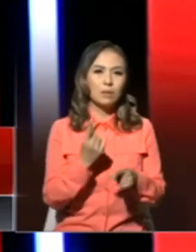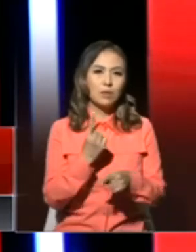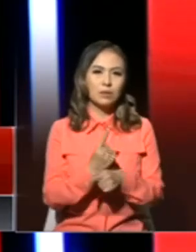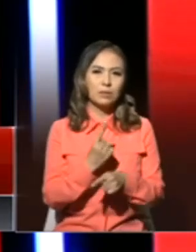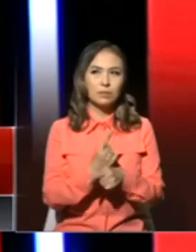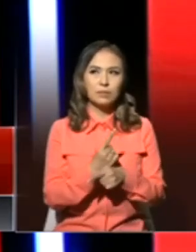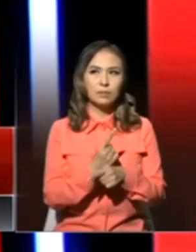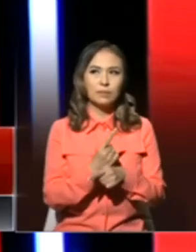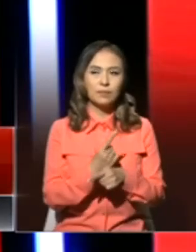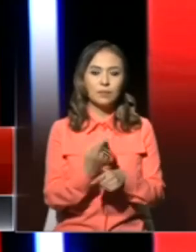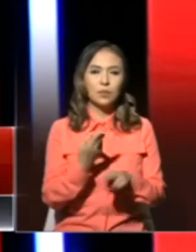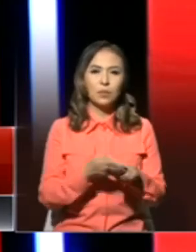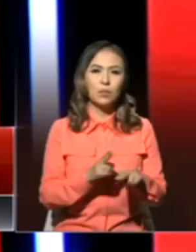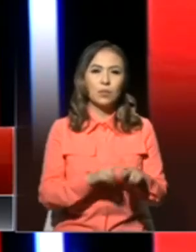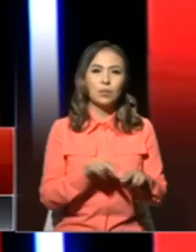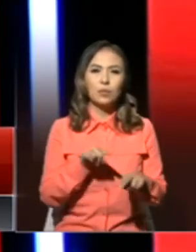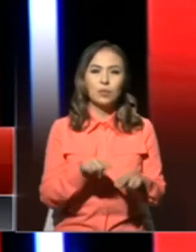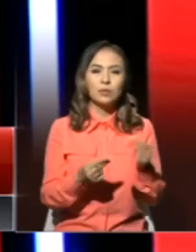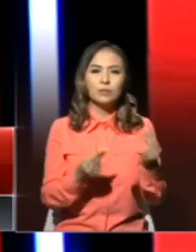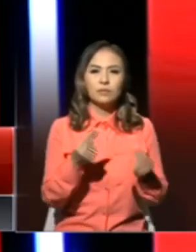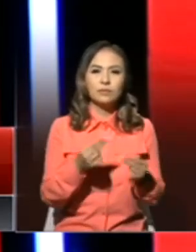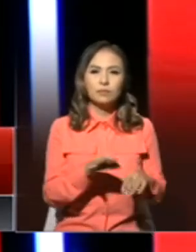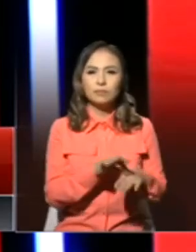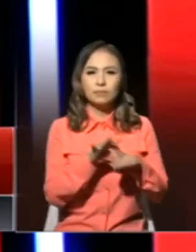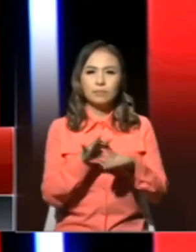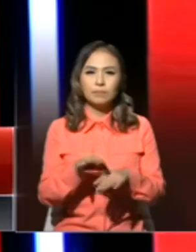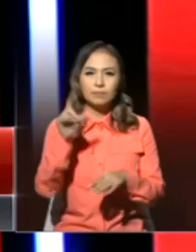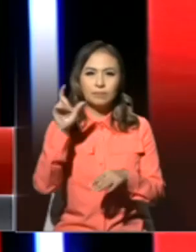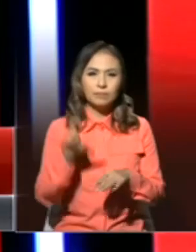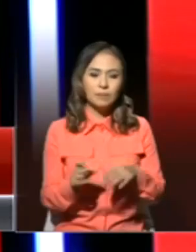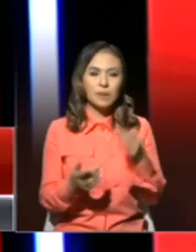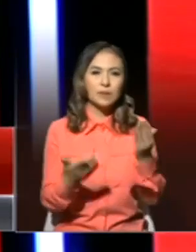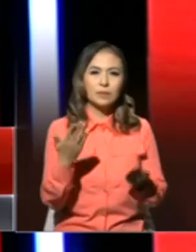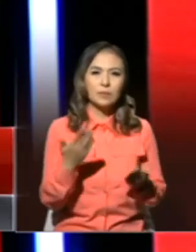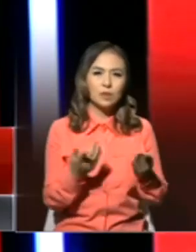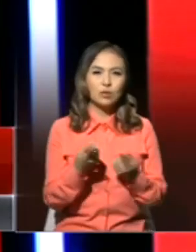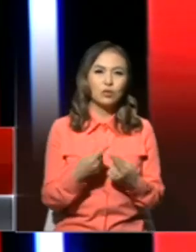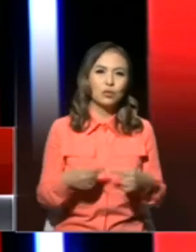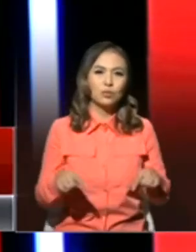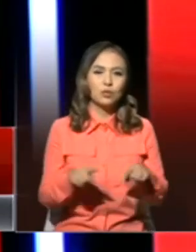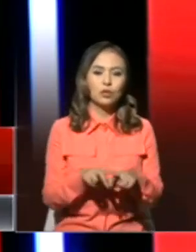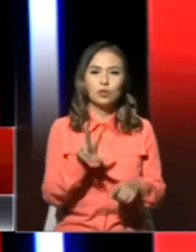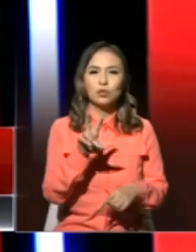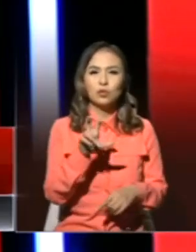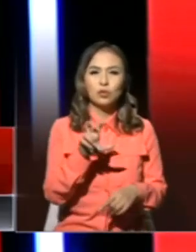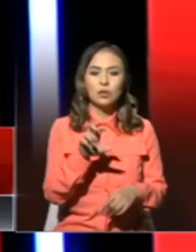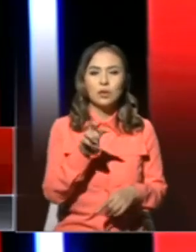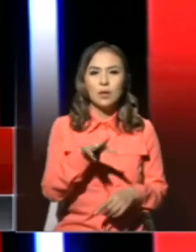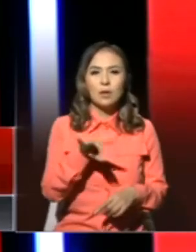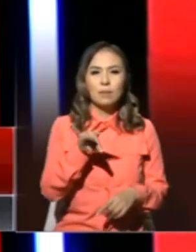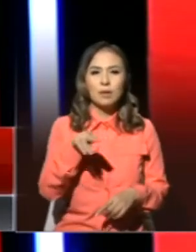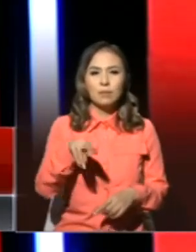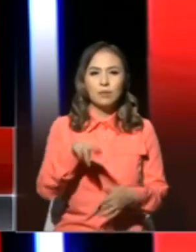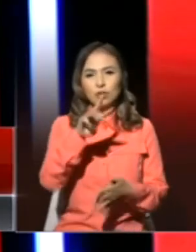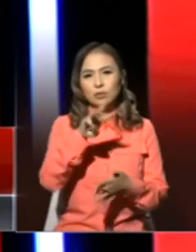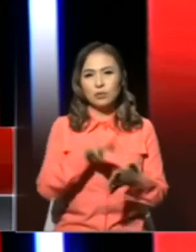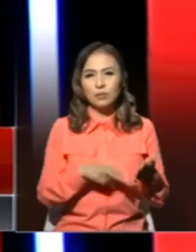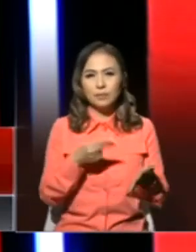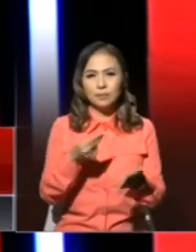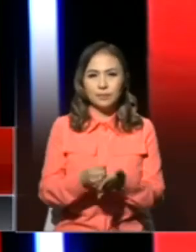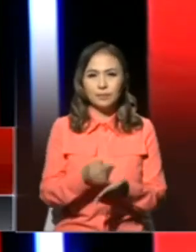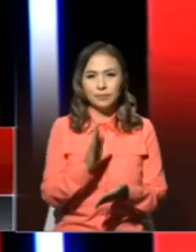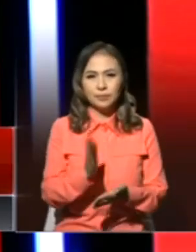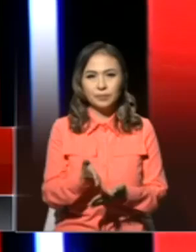салынған, иә? Және оны осы ойынға жетелеген азаматтар немесе ұйымдар 300 айлық есептік көрсеткіш көлемінде айыппұл салынады.